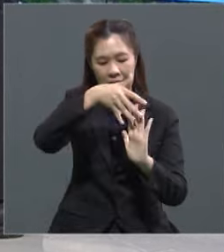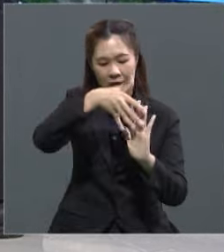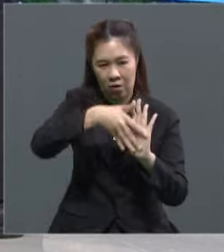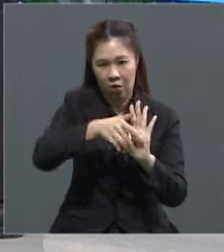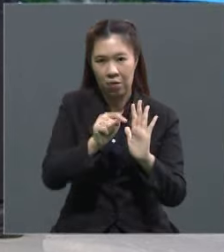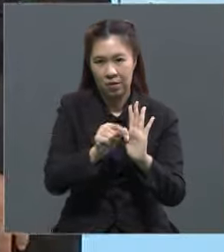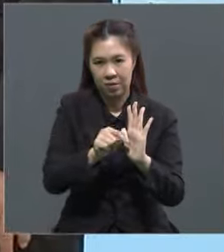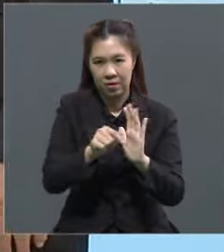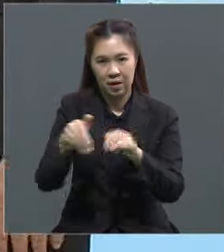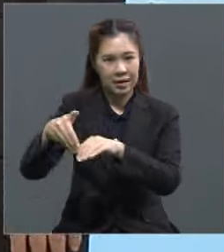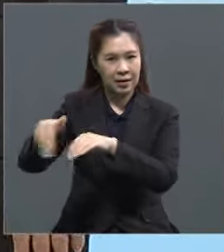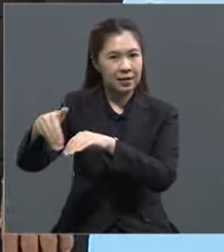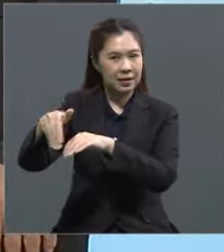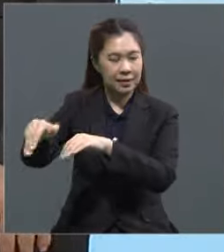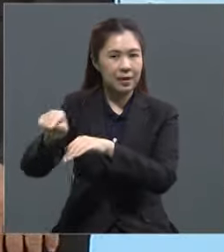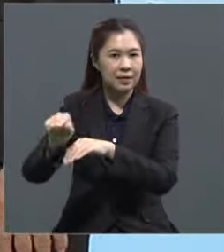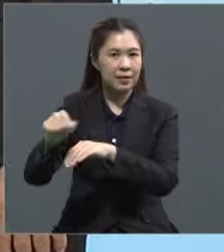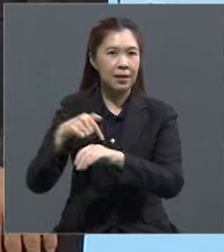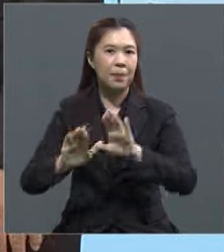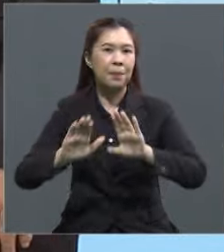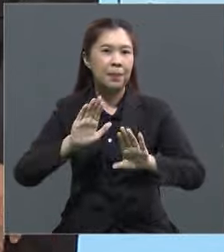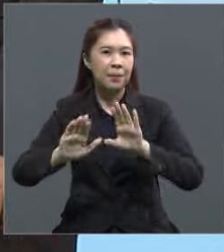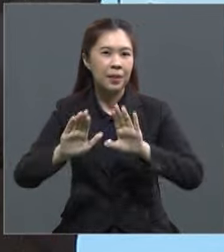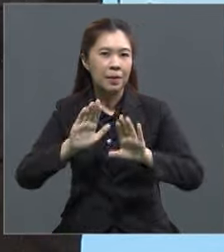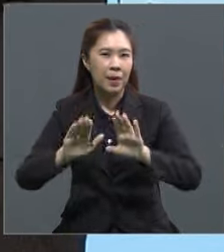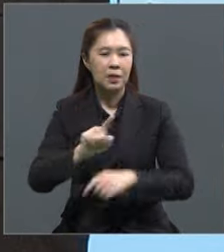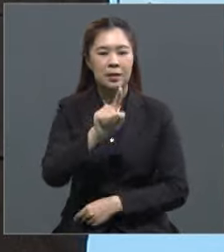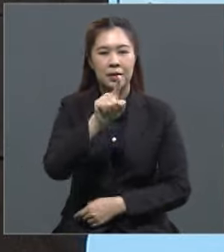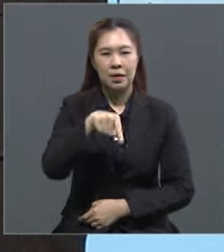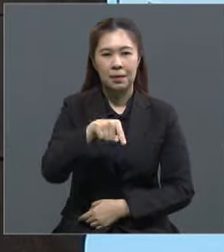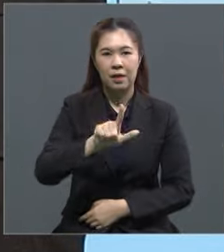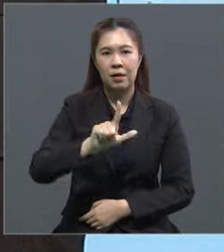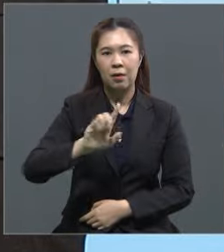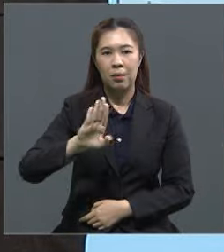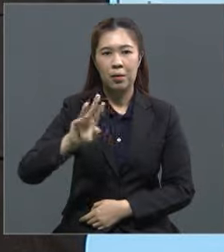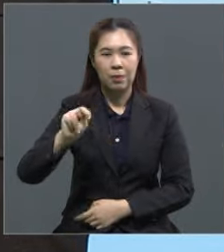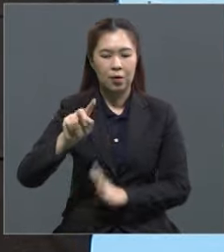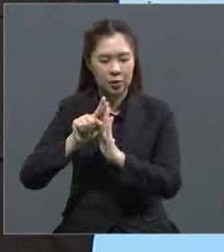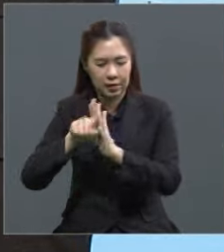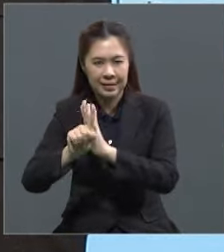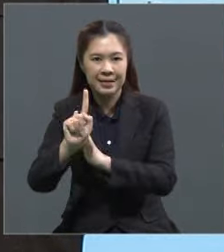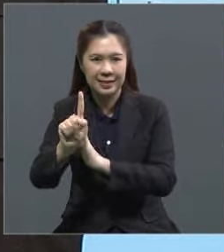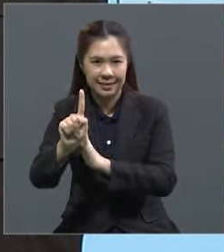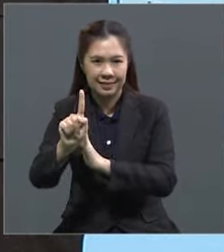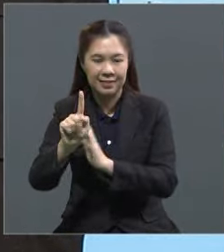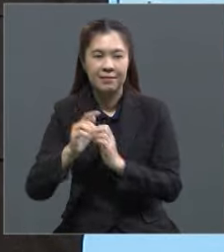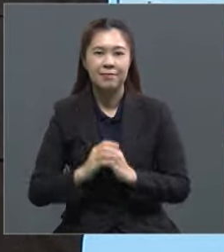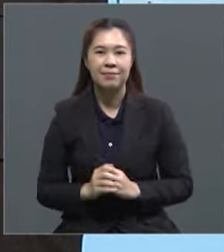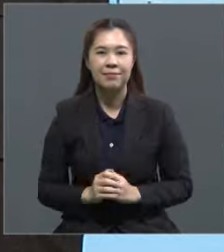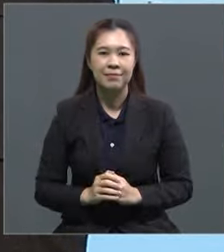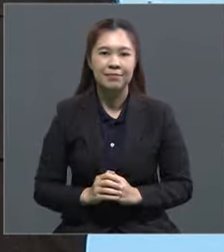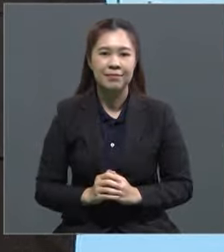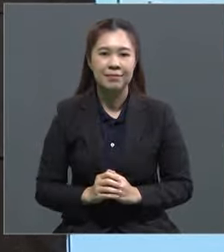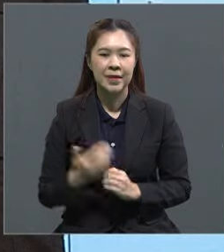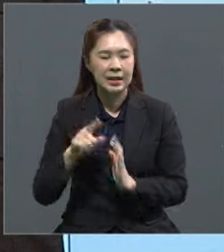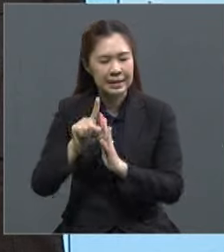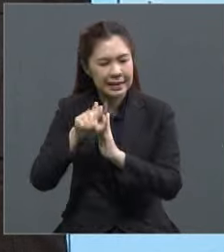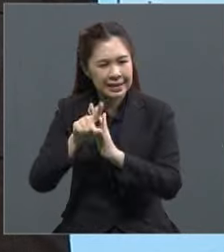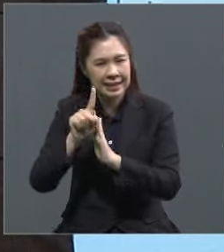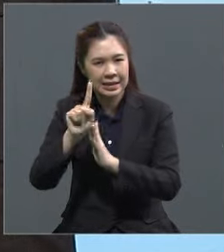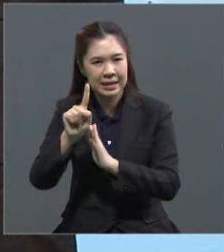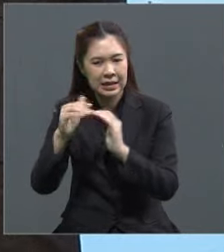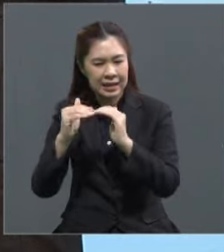เขื่อนเจ้าพระยาเนี่ยอยู่ประมาณอ่าอยู่ประมาณซัก 1,000ลูกบาทเมตต่อวินาทีหรืออาจจะเป็น 1,000ลูกบาทเมตต่อวินาทีเศษๆเท่า